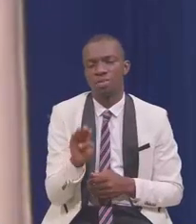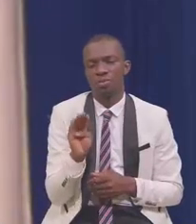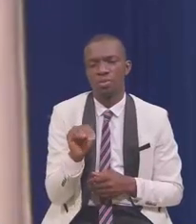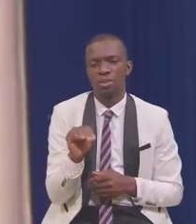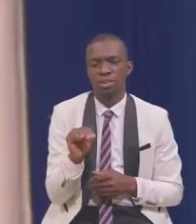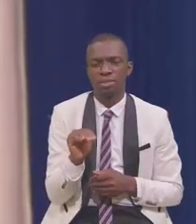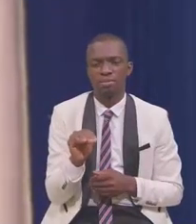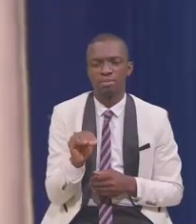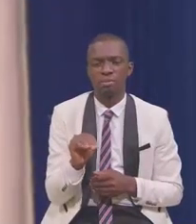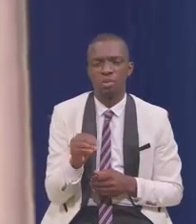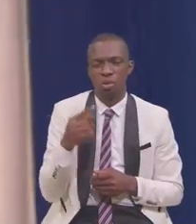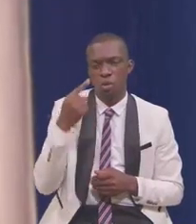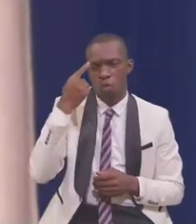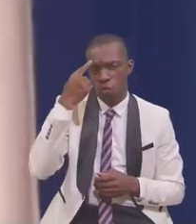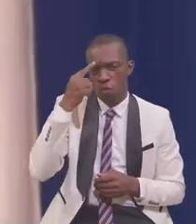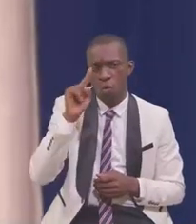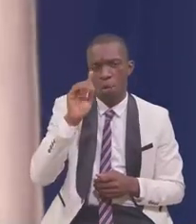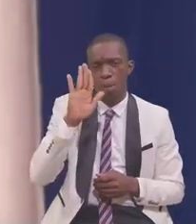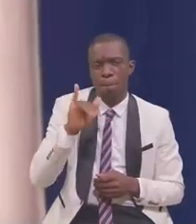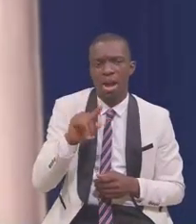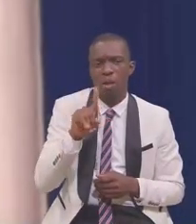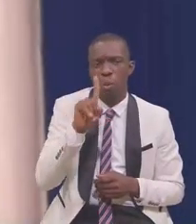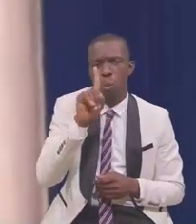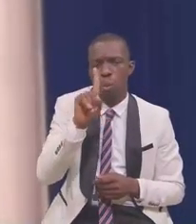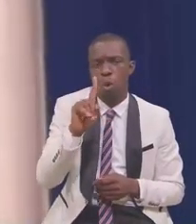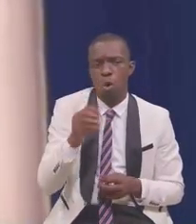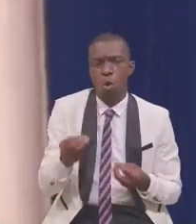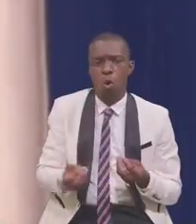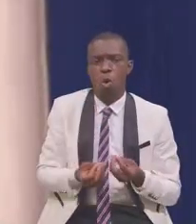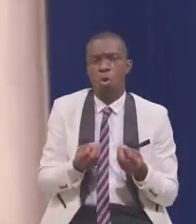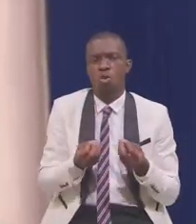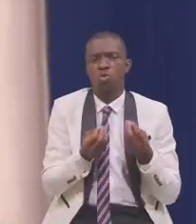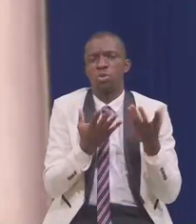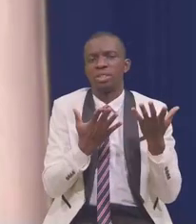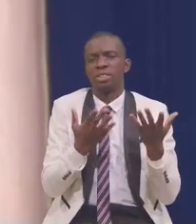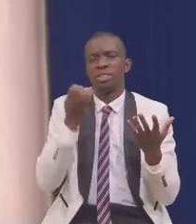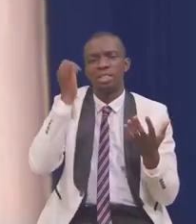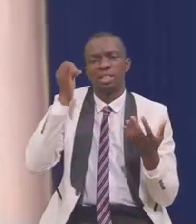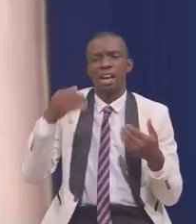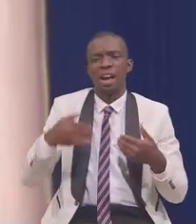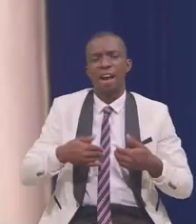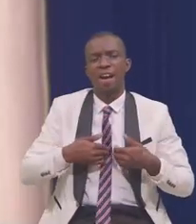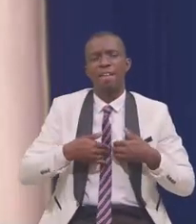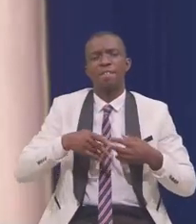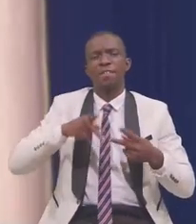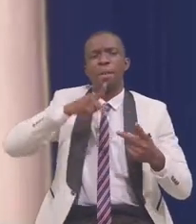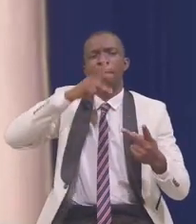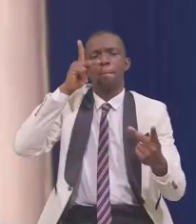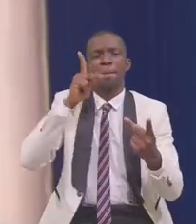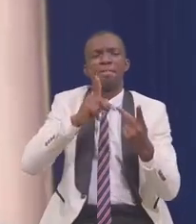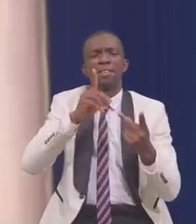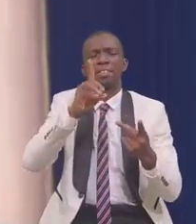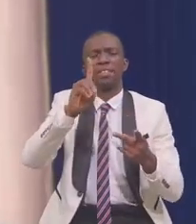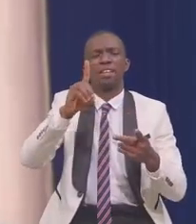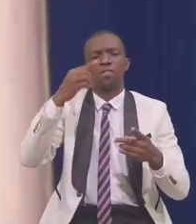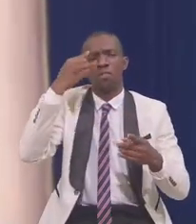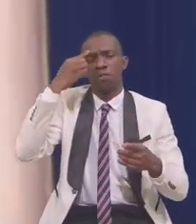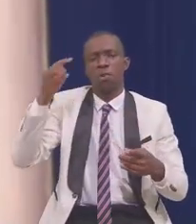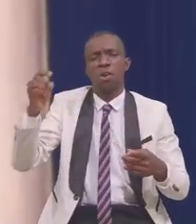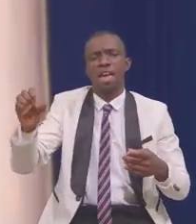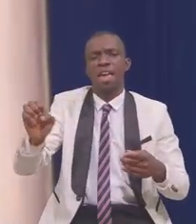Car par une seule offrande, il a amené à la perfection pour toujours ceux qui sont